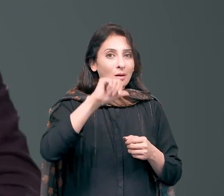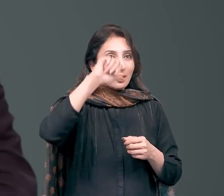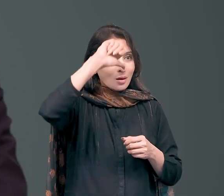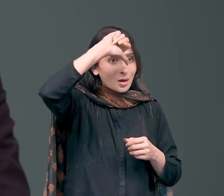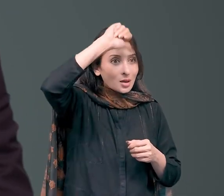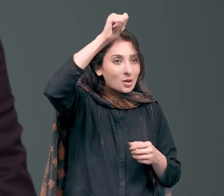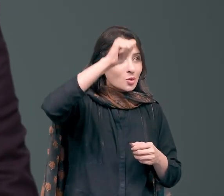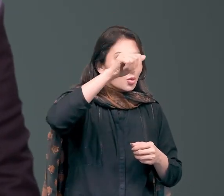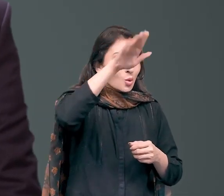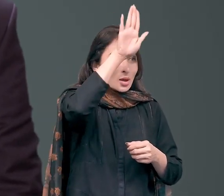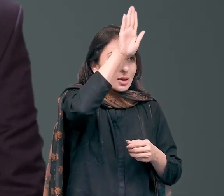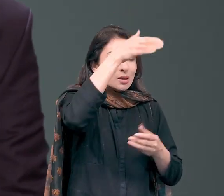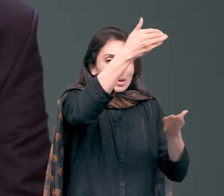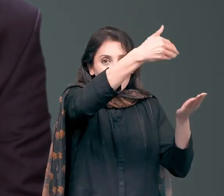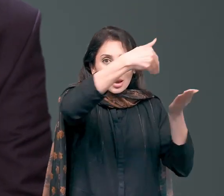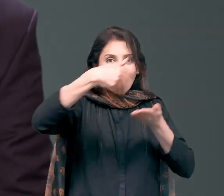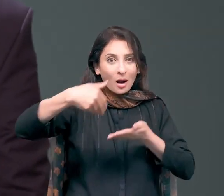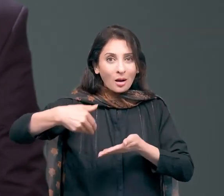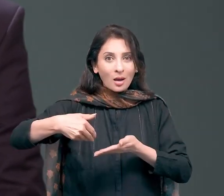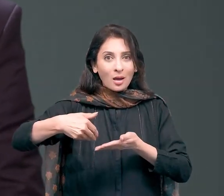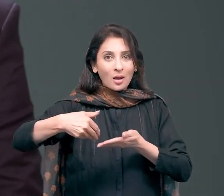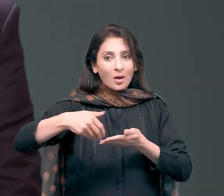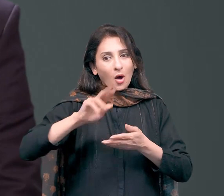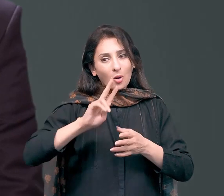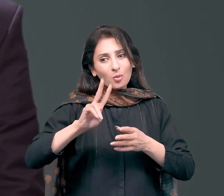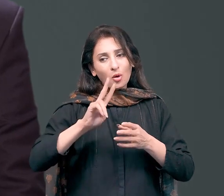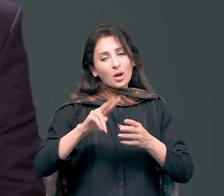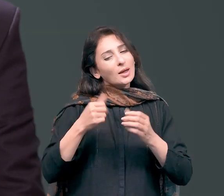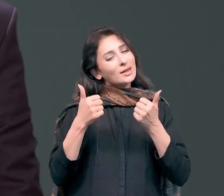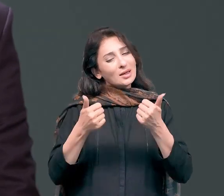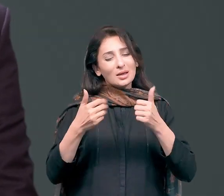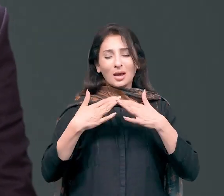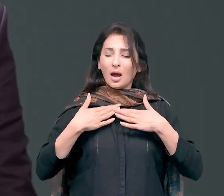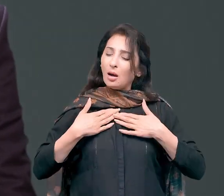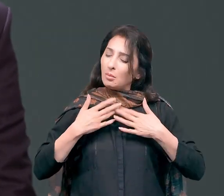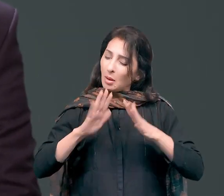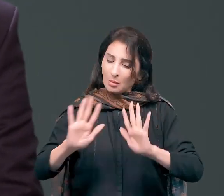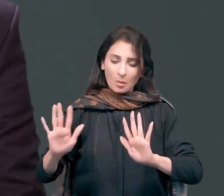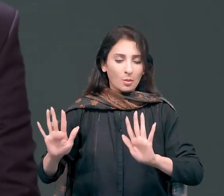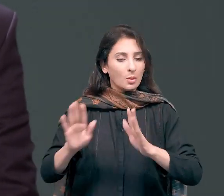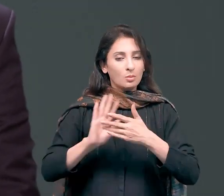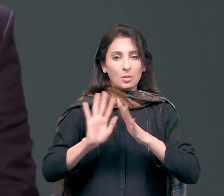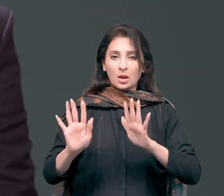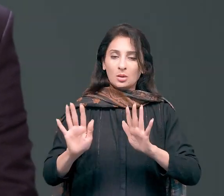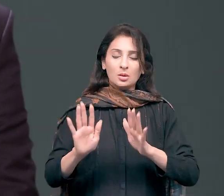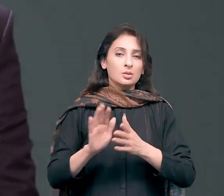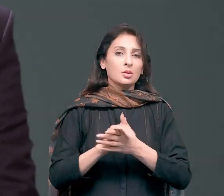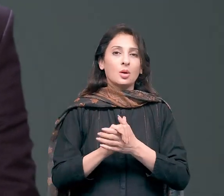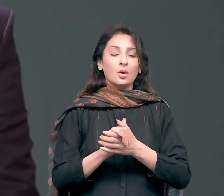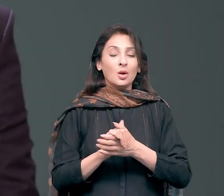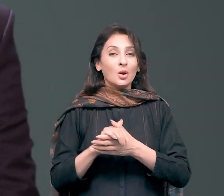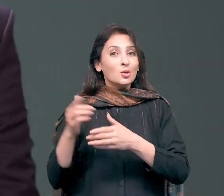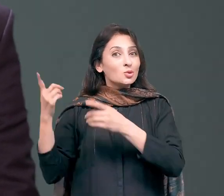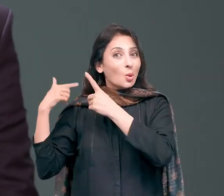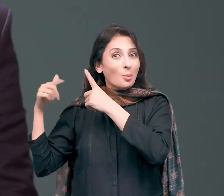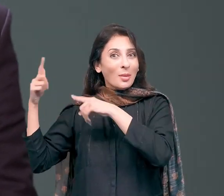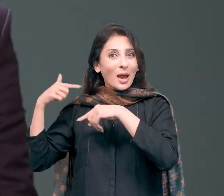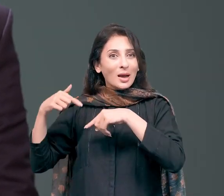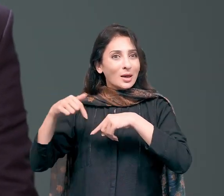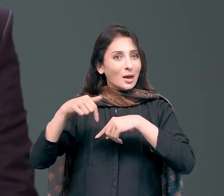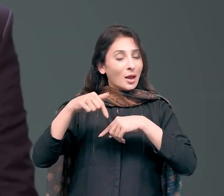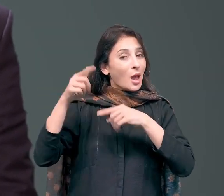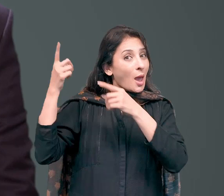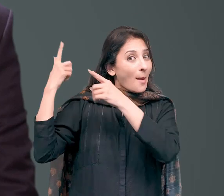اب حاضر ہوں، مجھے حکومت بنانے کا موقع دو. یعنی انہی شرائط پر جو